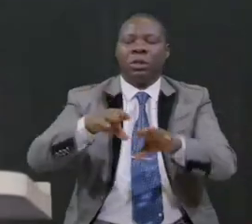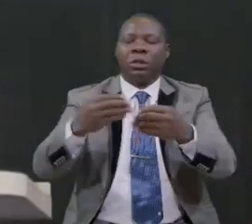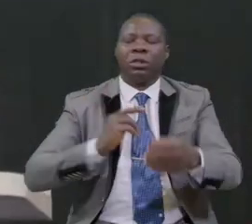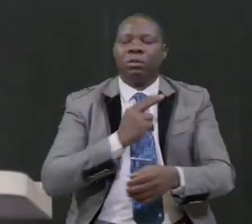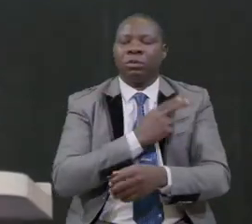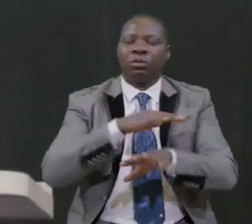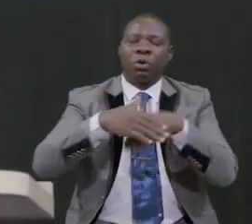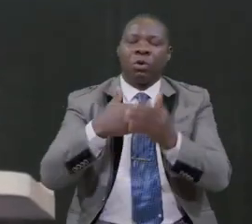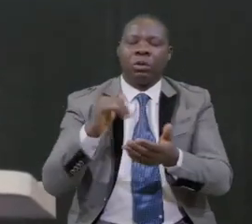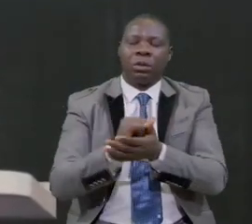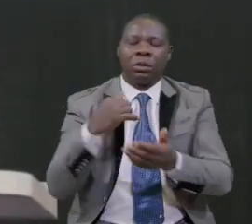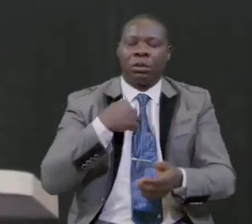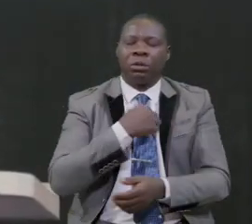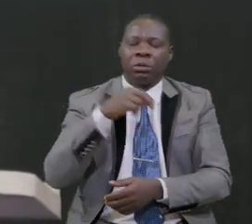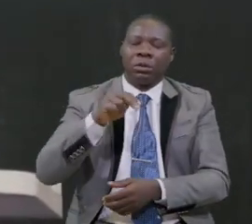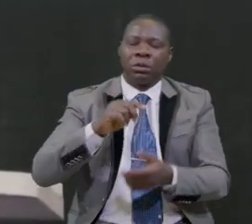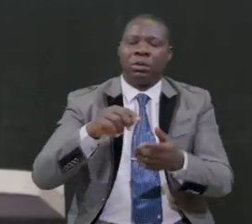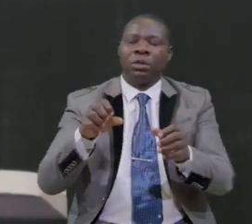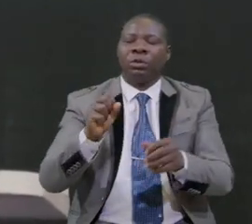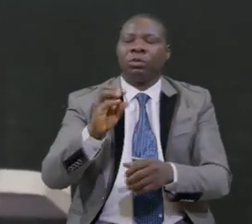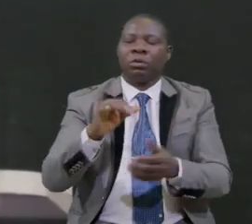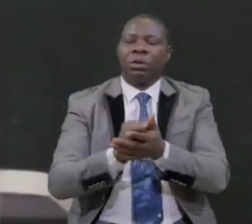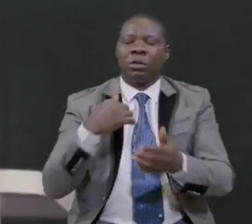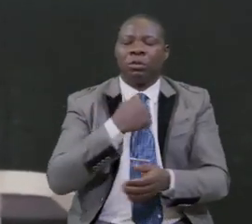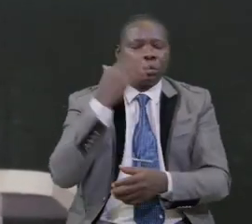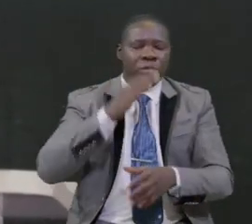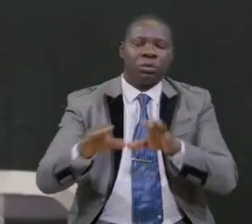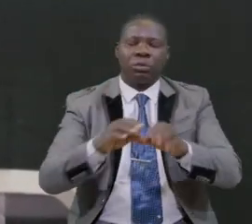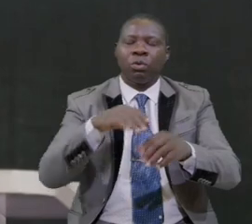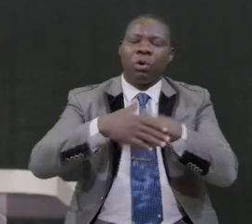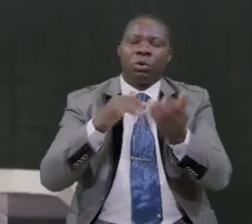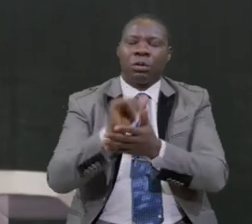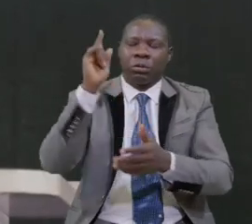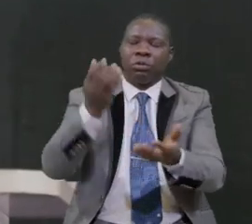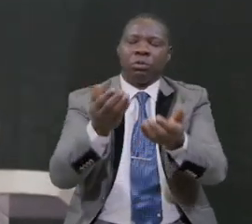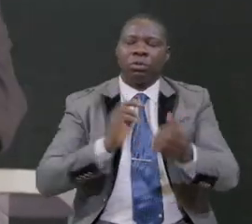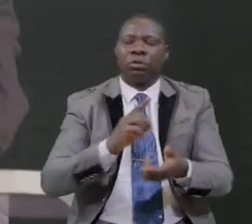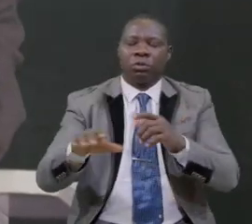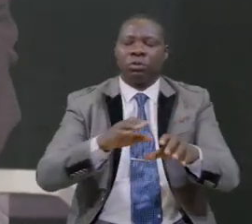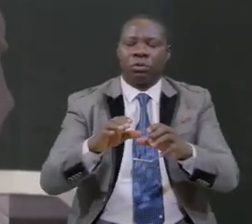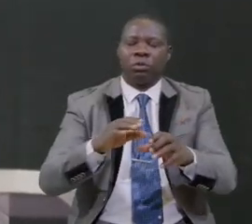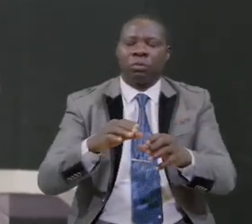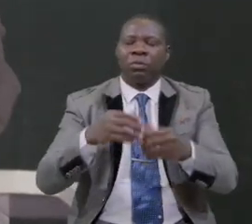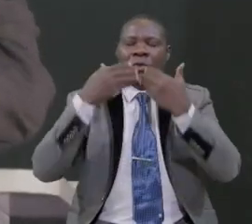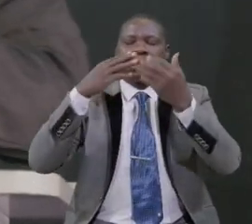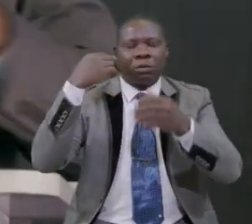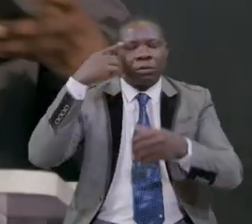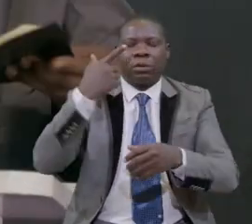besoin afin que nous fassions tout ce que tu veux que nous fassions. Merci, Seigneur, pour